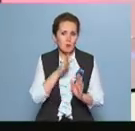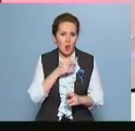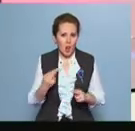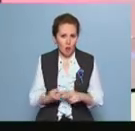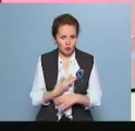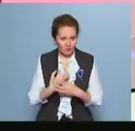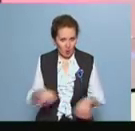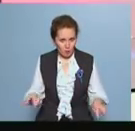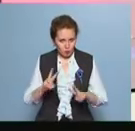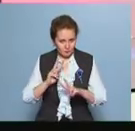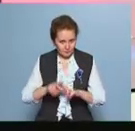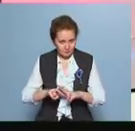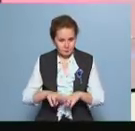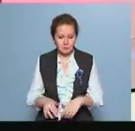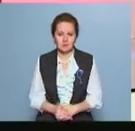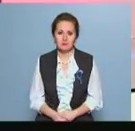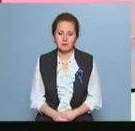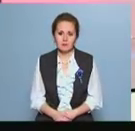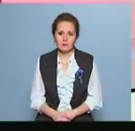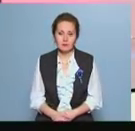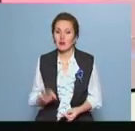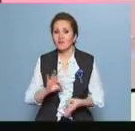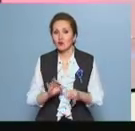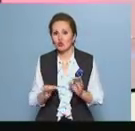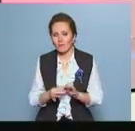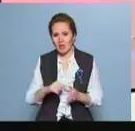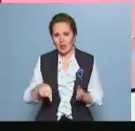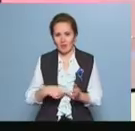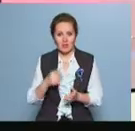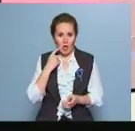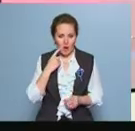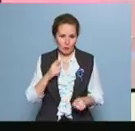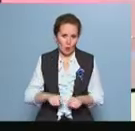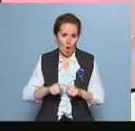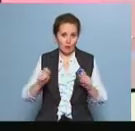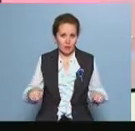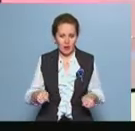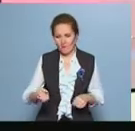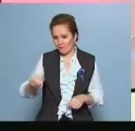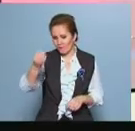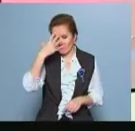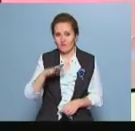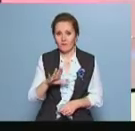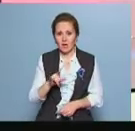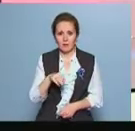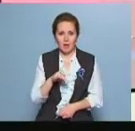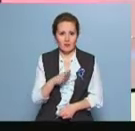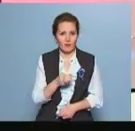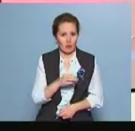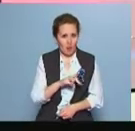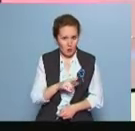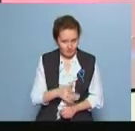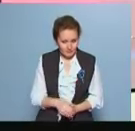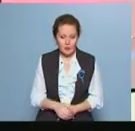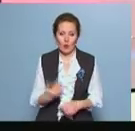В Ижевске и Сарапуле сегодня открыли вытрезвители. Тоже, в общем-то, своевременно. В столице это уже 3-й по счету кабинет